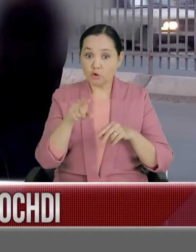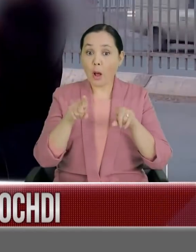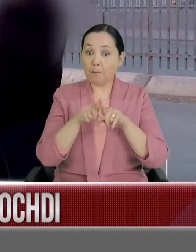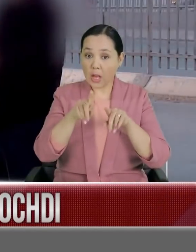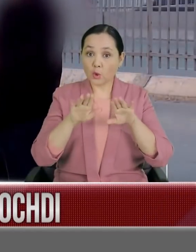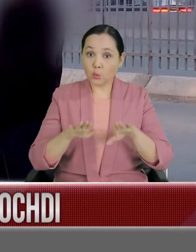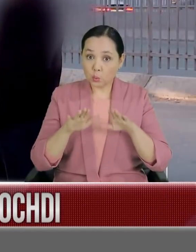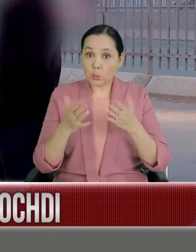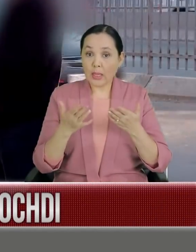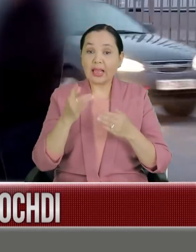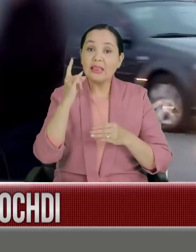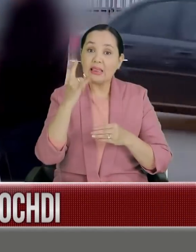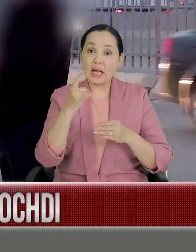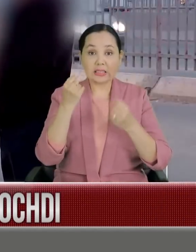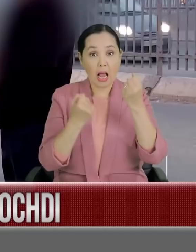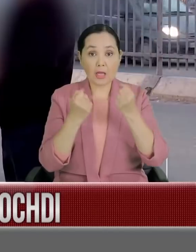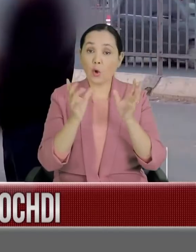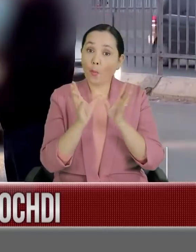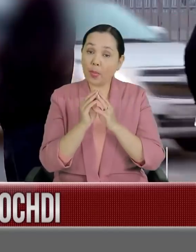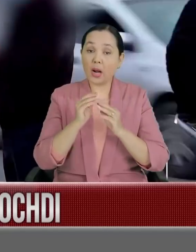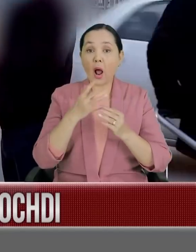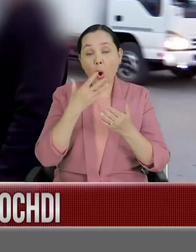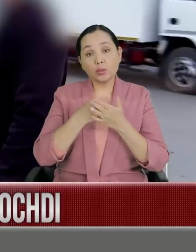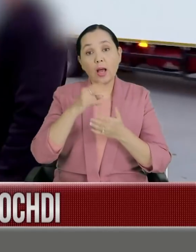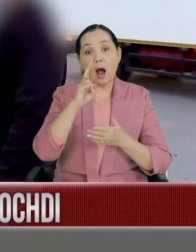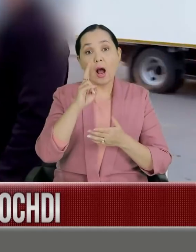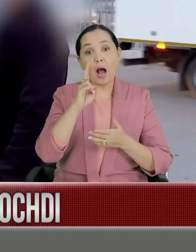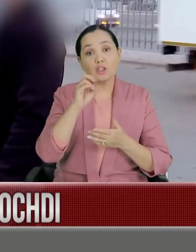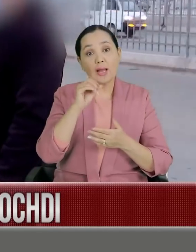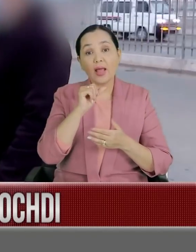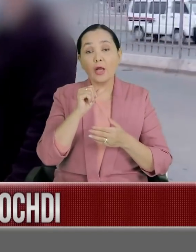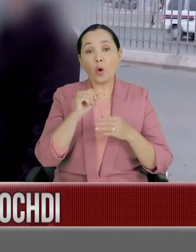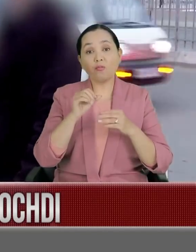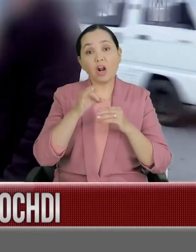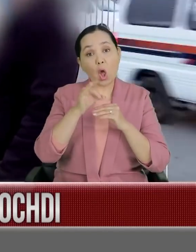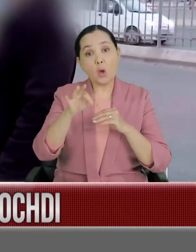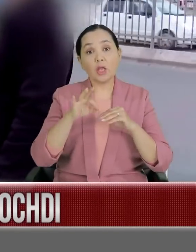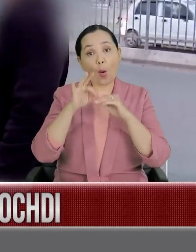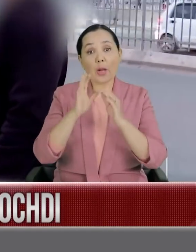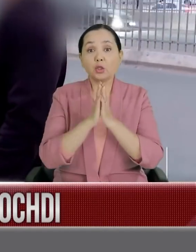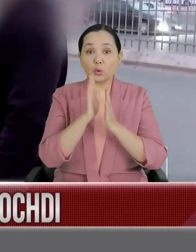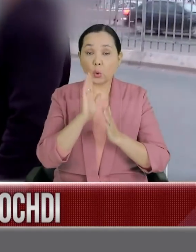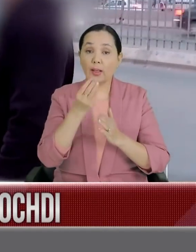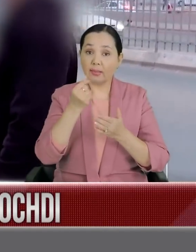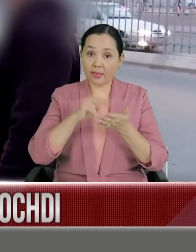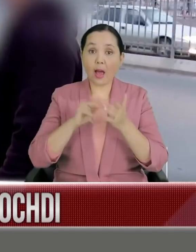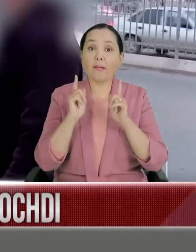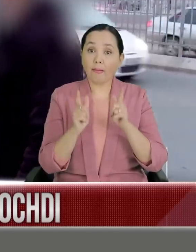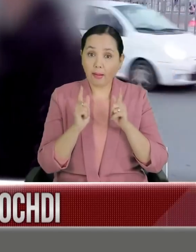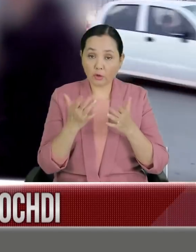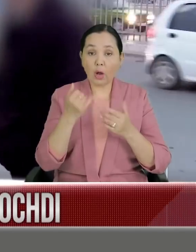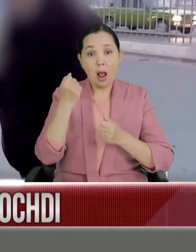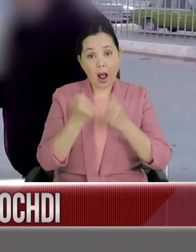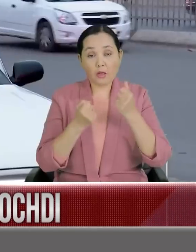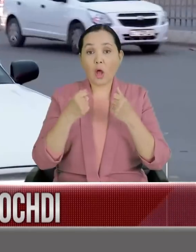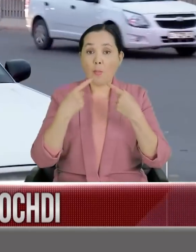mana shu yerda taksi haydovchisi bilan o'zini Qashqadaryo viloyatiga eltib qo'yishini so'raydi. Narxni kelishishadi va